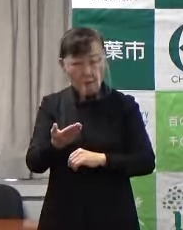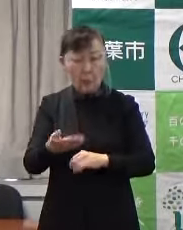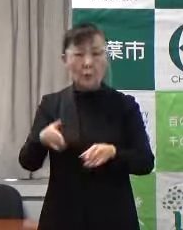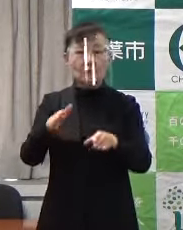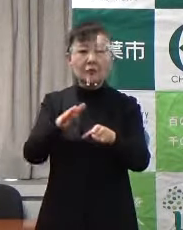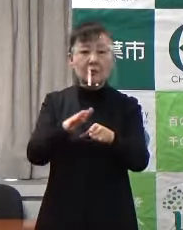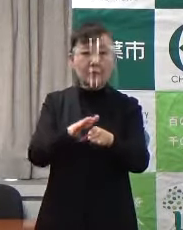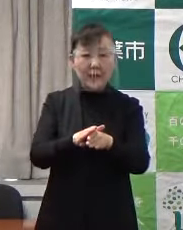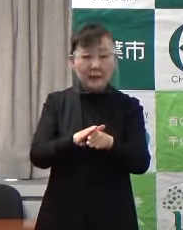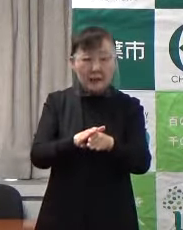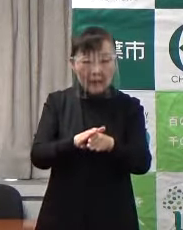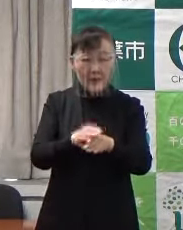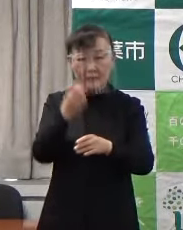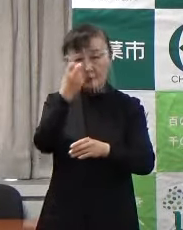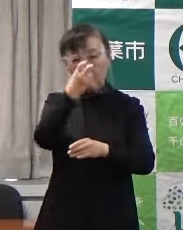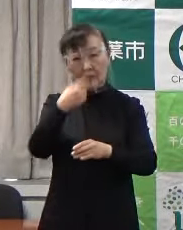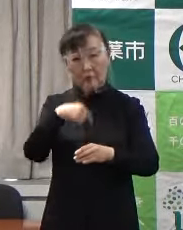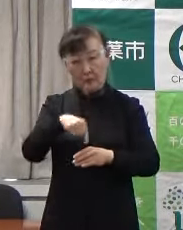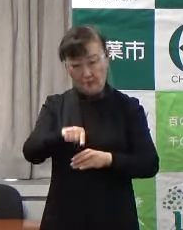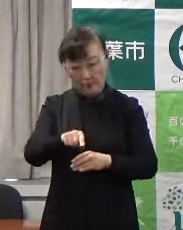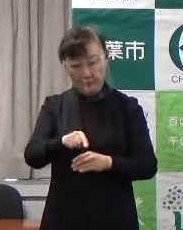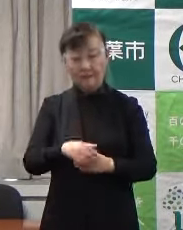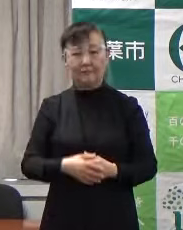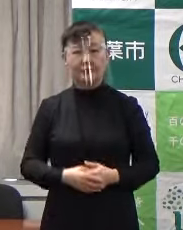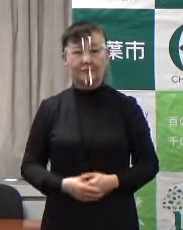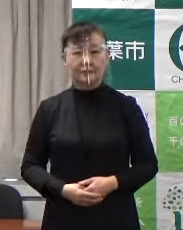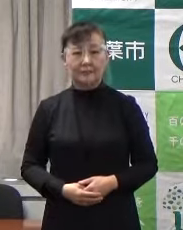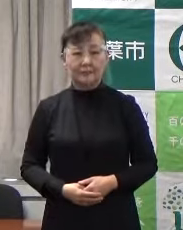めて、これから、まさに調査をしていくと。